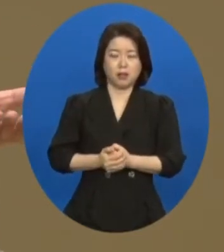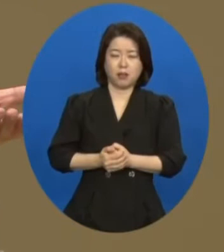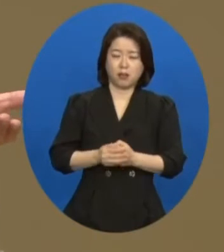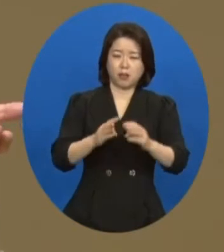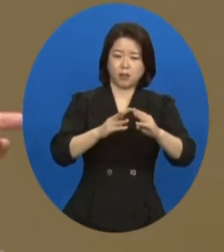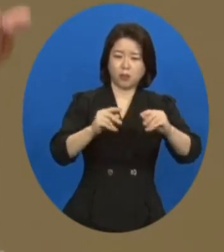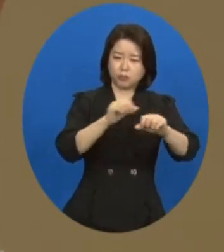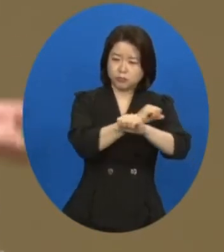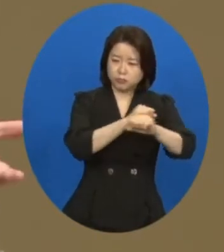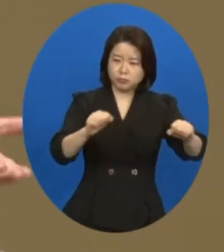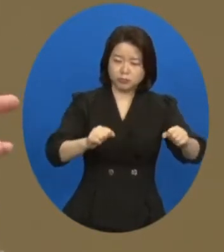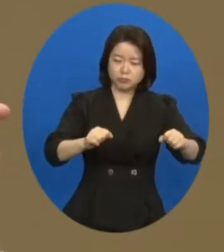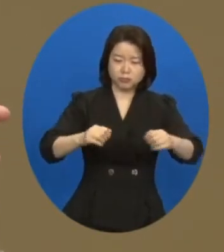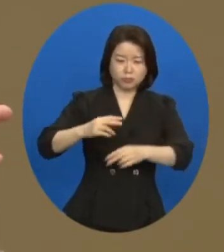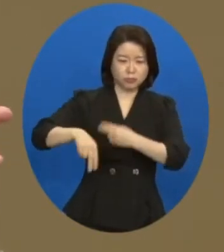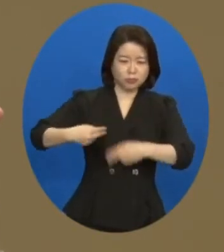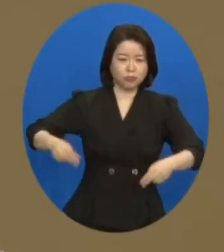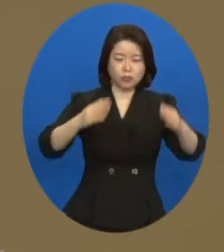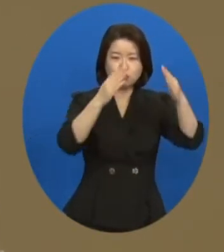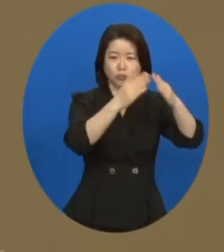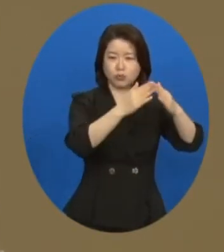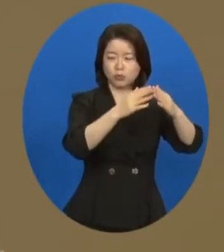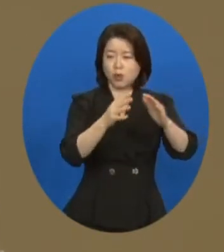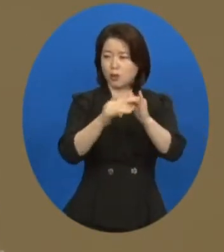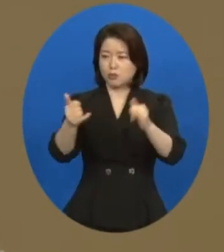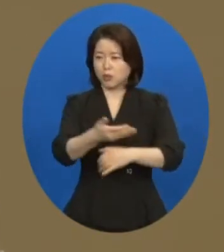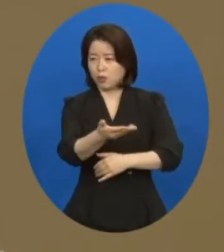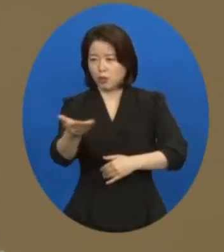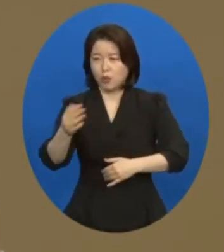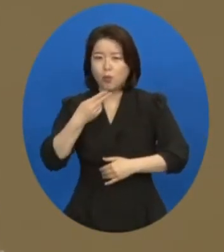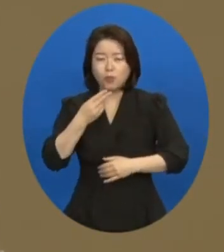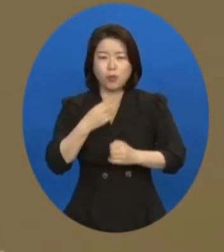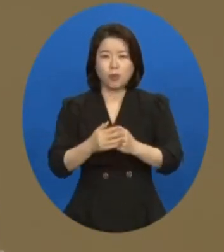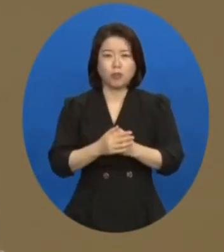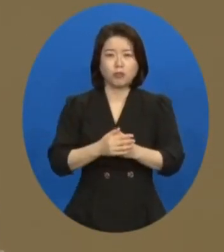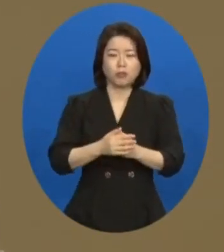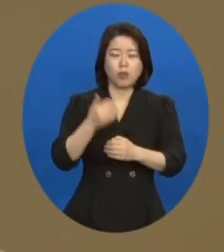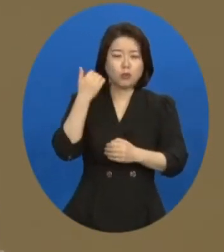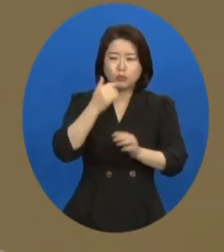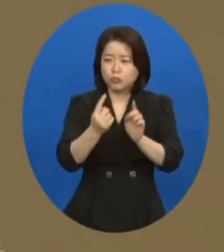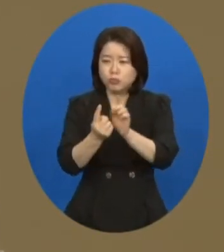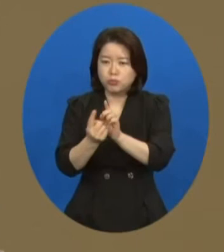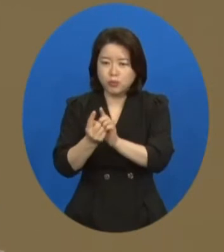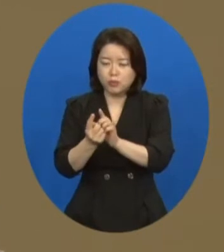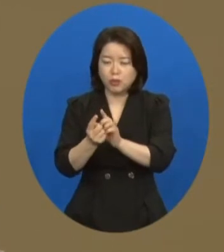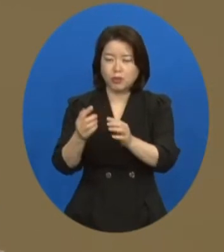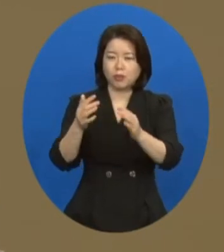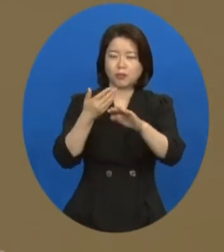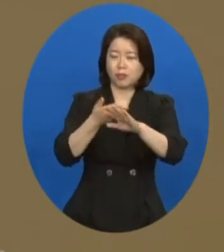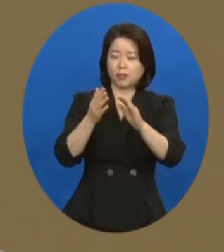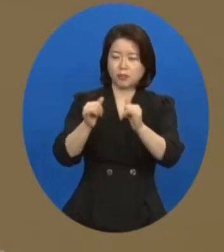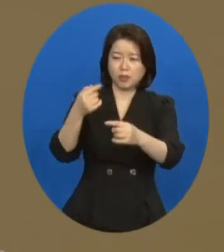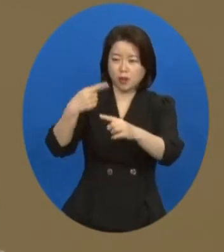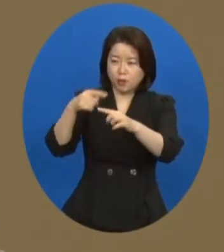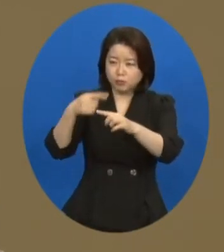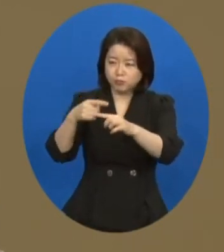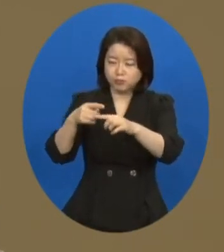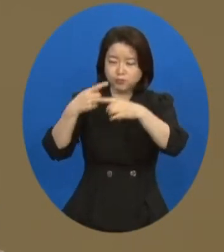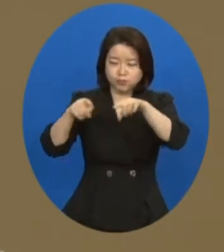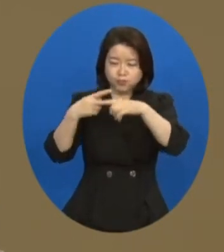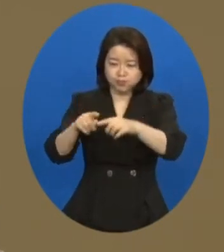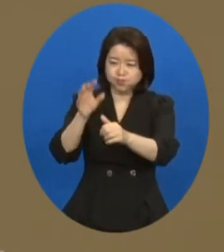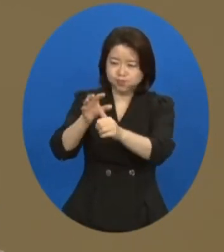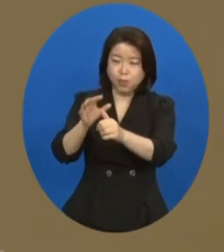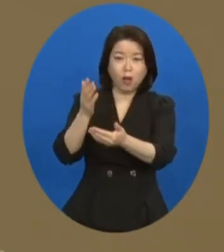수도원에서 누가 있길래 다른 사랑을 비판하지 마라 고 하면 야 그 정도로